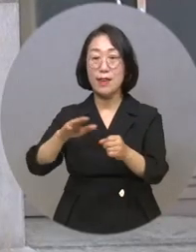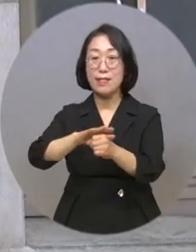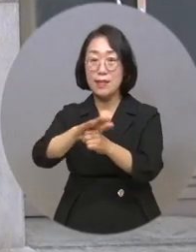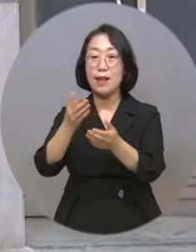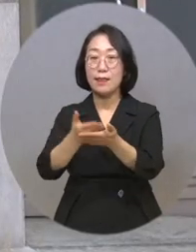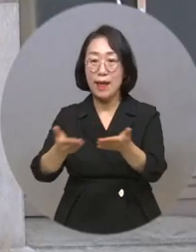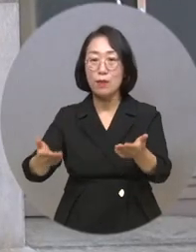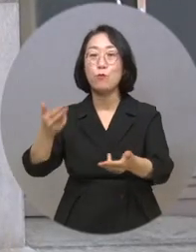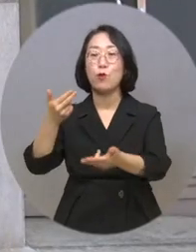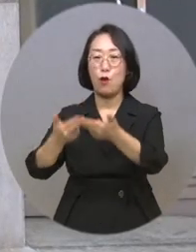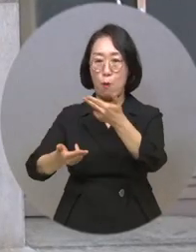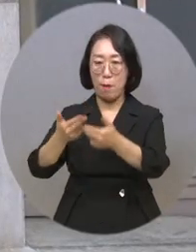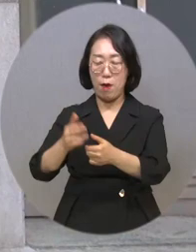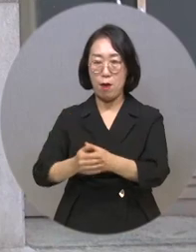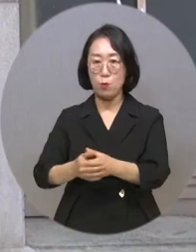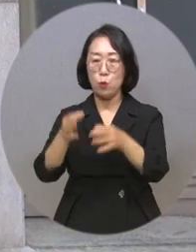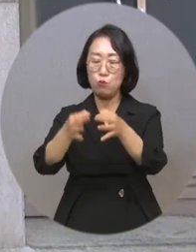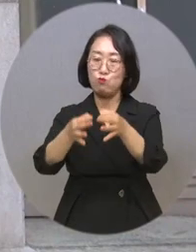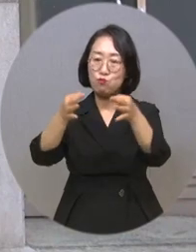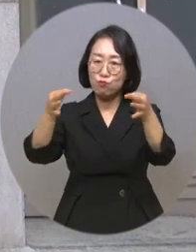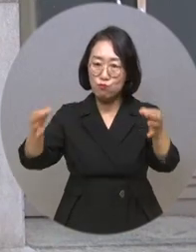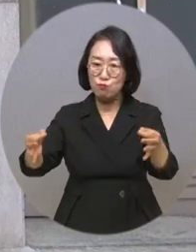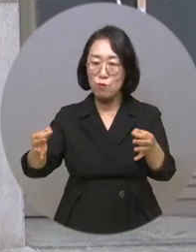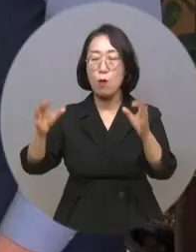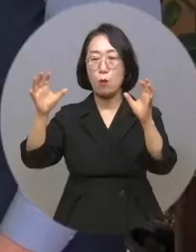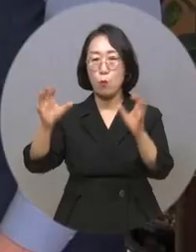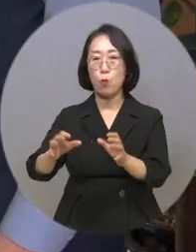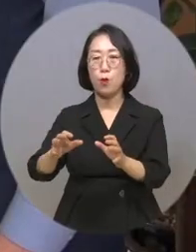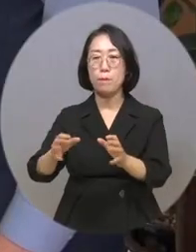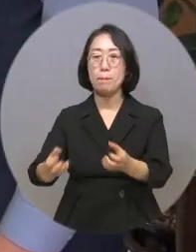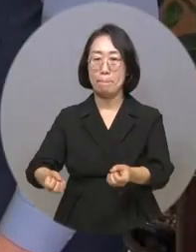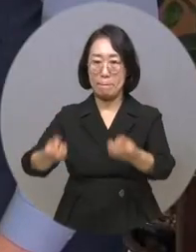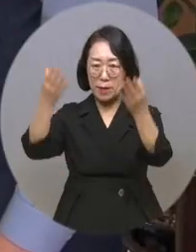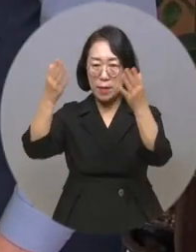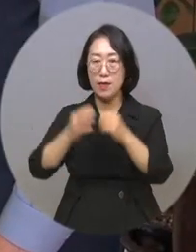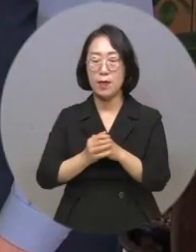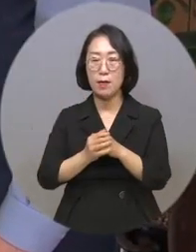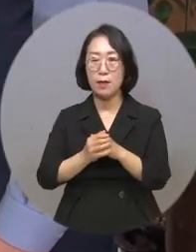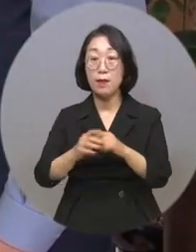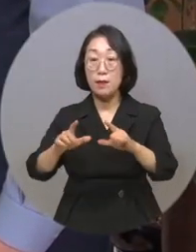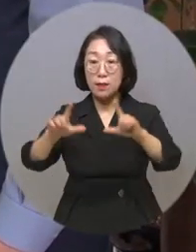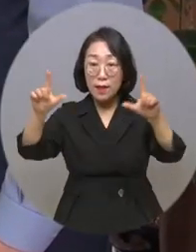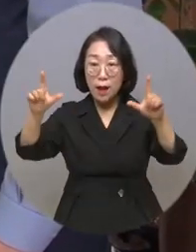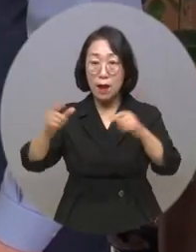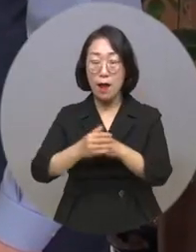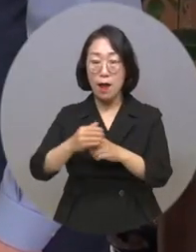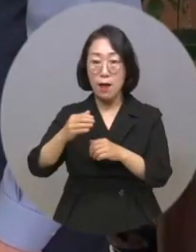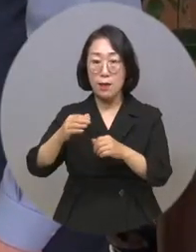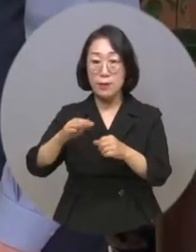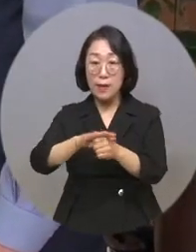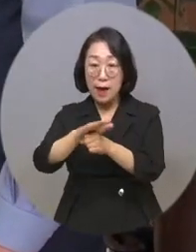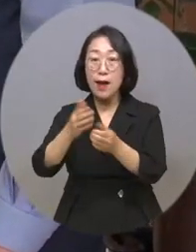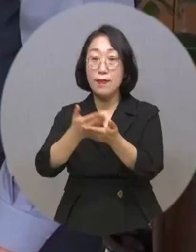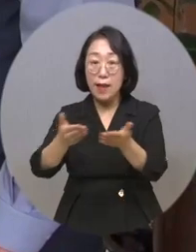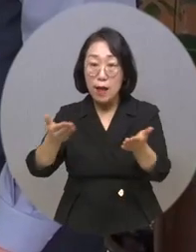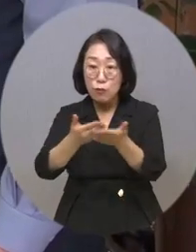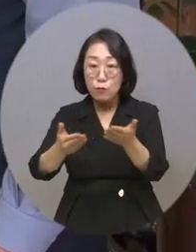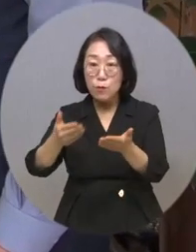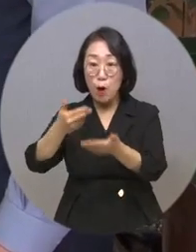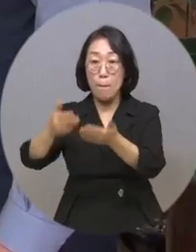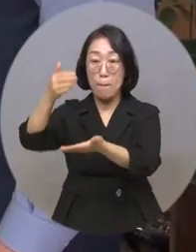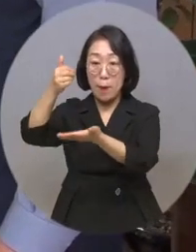한국장애인사랑나눔협회에서 장학금을 전달하는 행사가 진행되었습니다. 이날 행사는 한국장애인사랑나눔협회 차상록